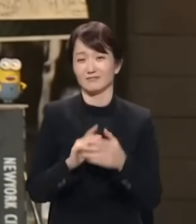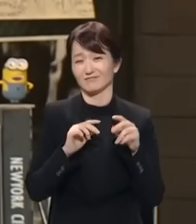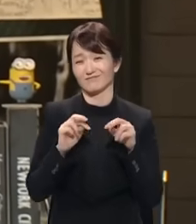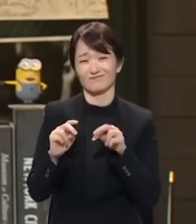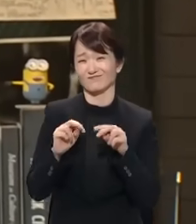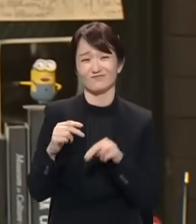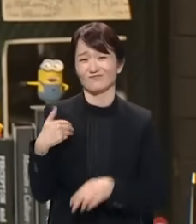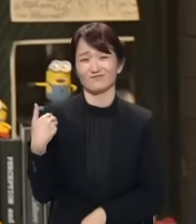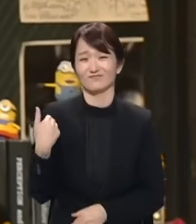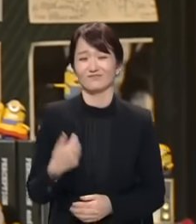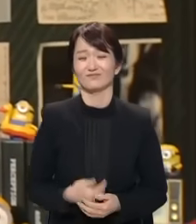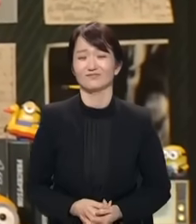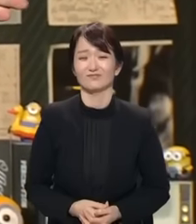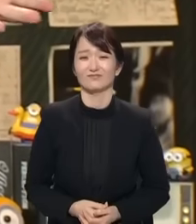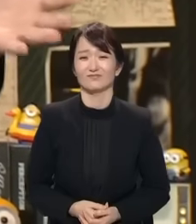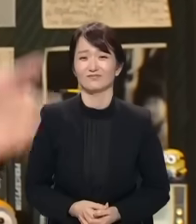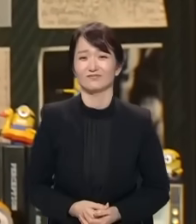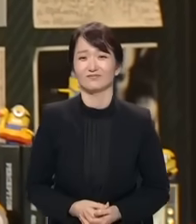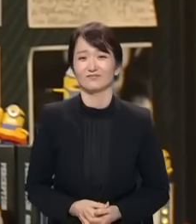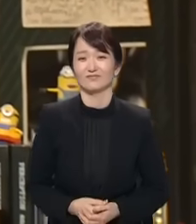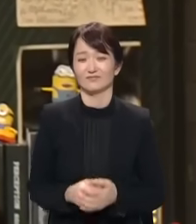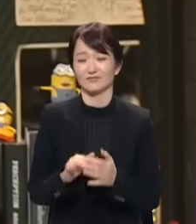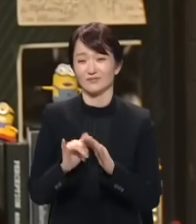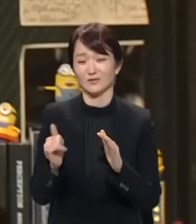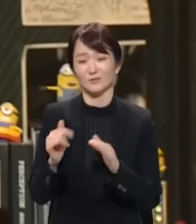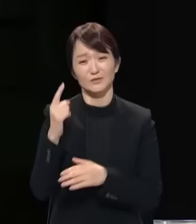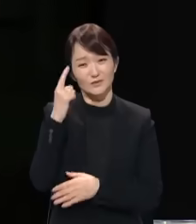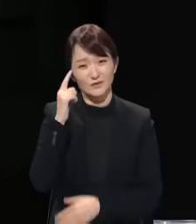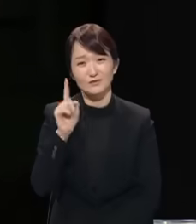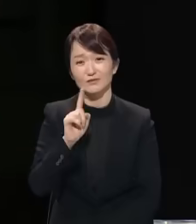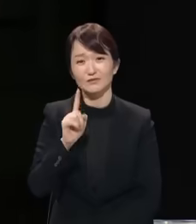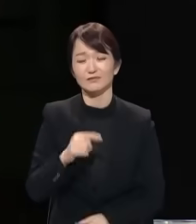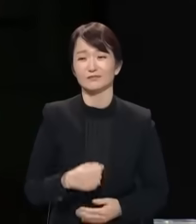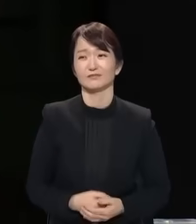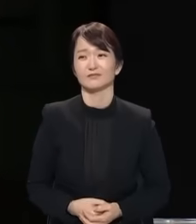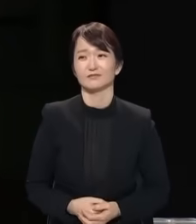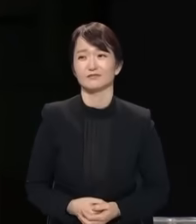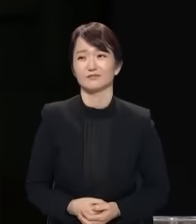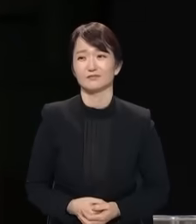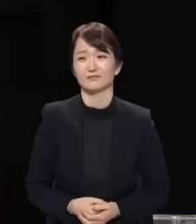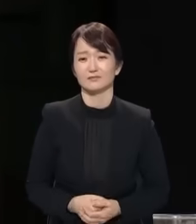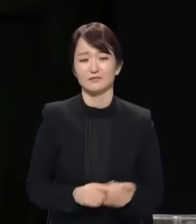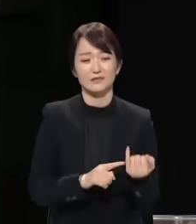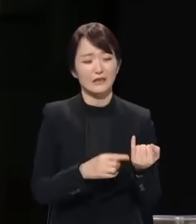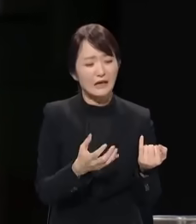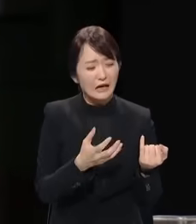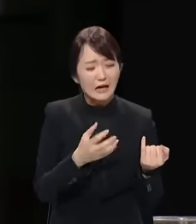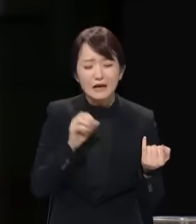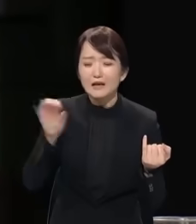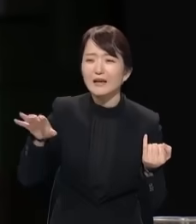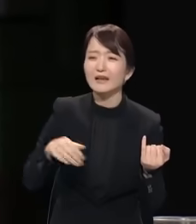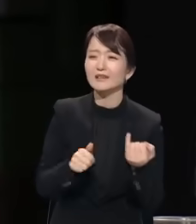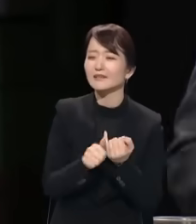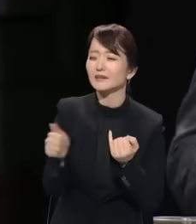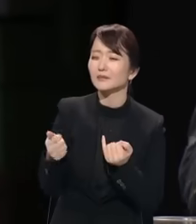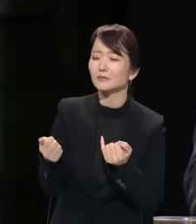줄이야. 자 우리 가족 여러분들은요. 네 여러 가지 의견 주셨는데요. 일단 플라워님 아프다고 하세요. 나금화님 남편